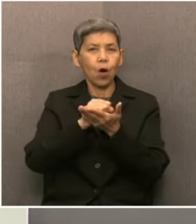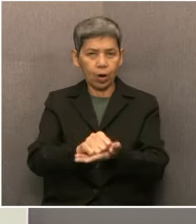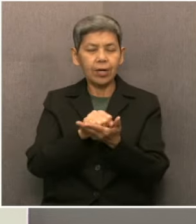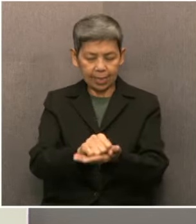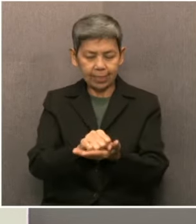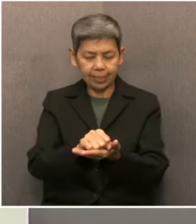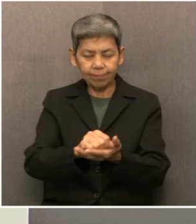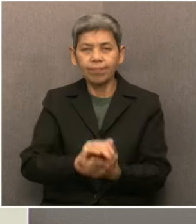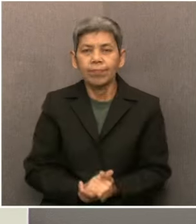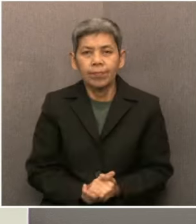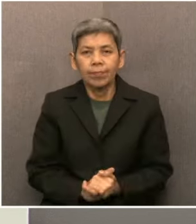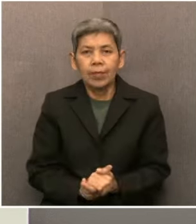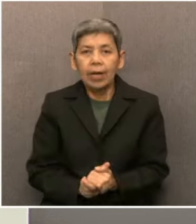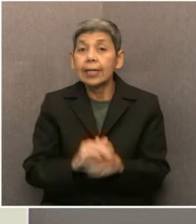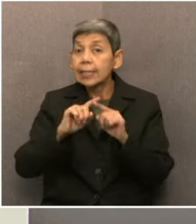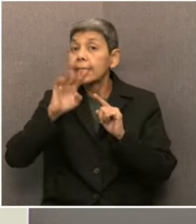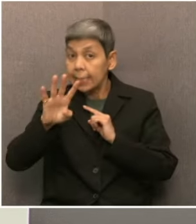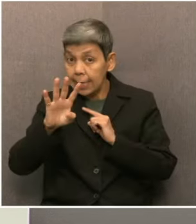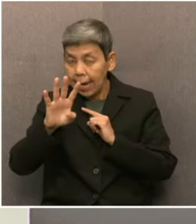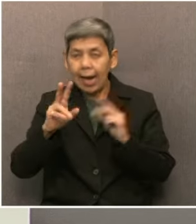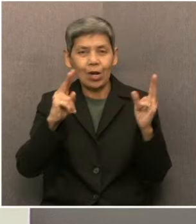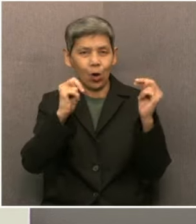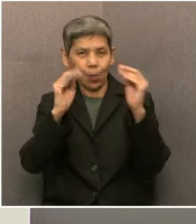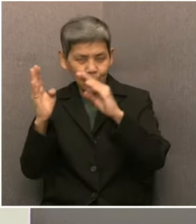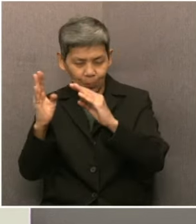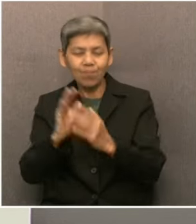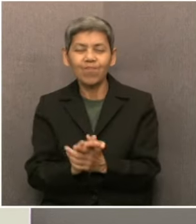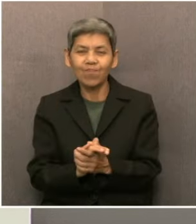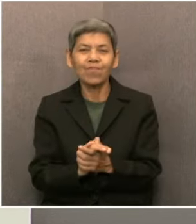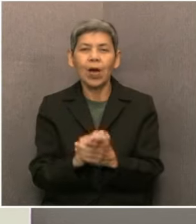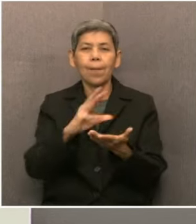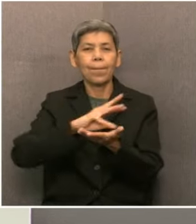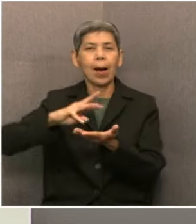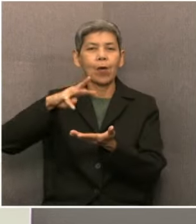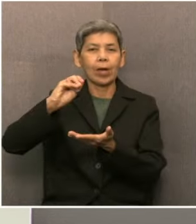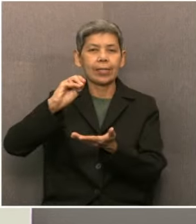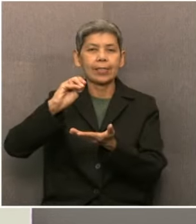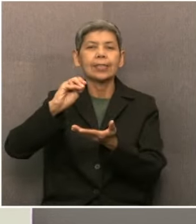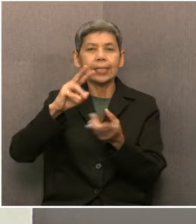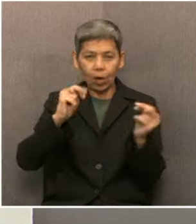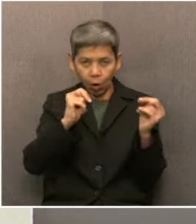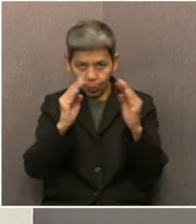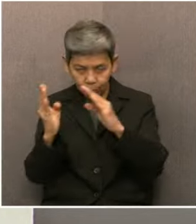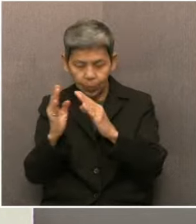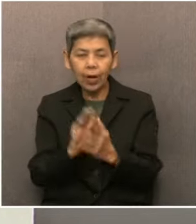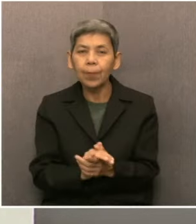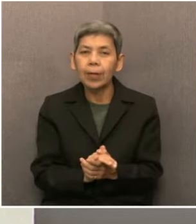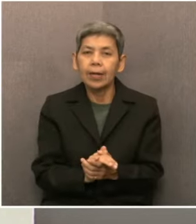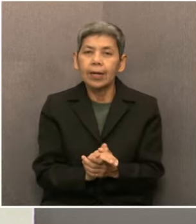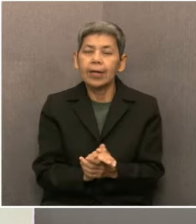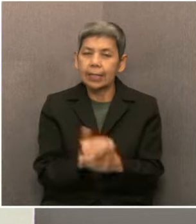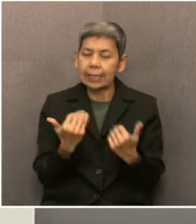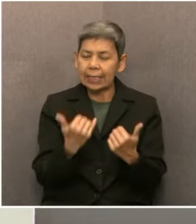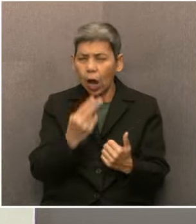serviceนั่นเองค่ะจุดที่ 4ที่จะไปที่นครพนมนะคะคือที่มหาวิทยาลัยนนครพนมตำบลมตำบลขามเฒ่า